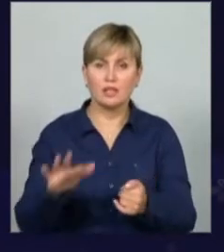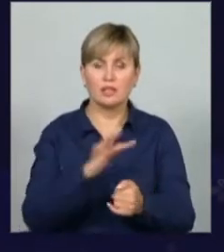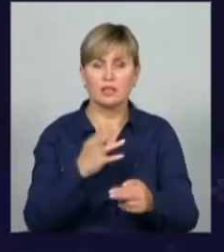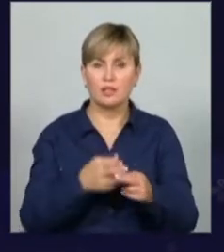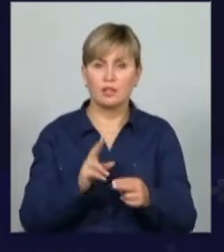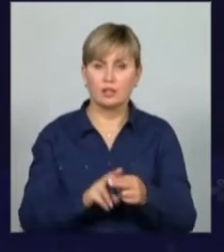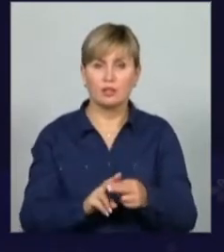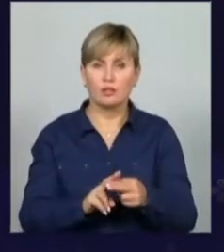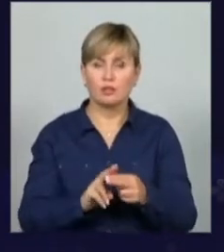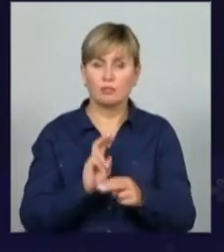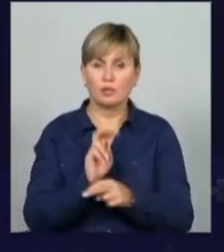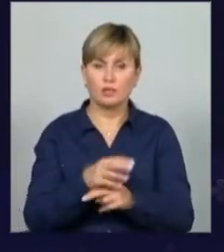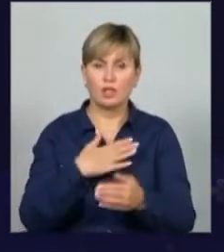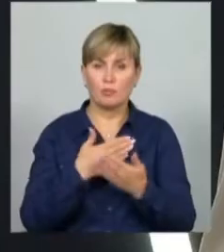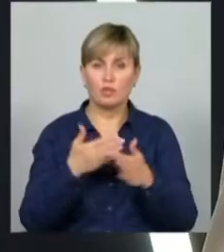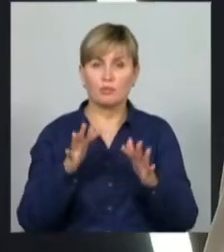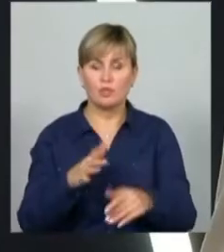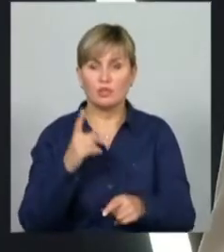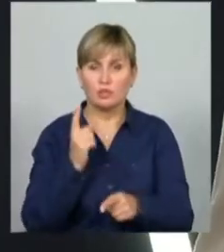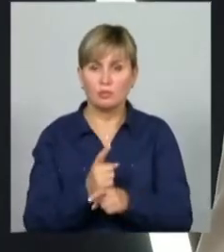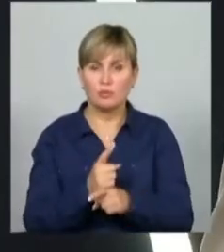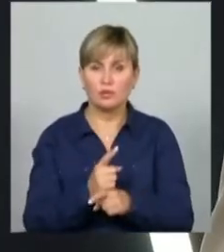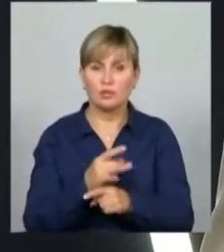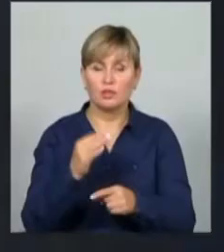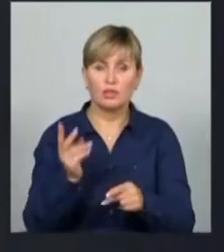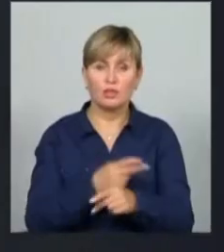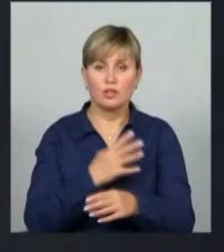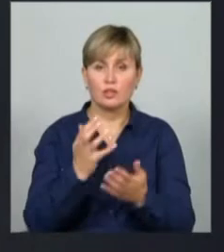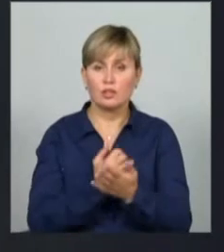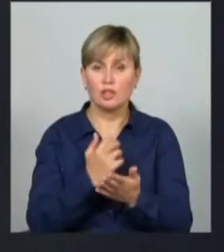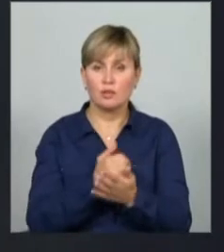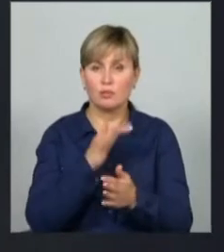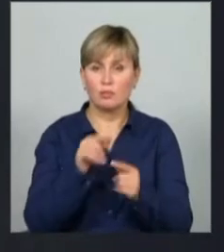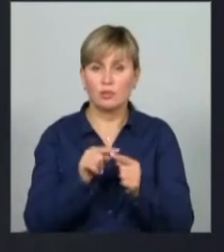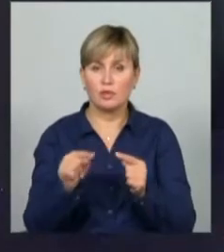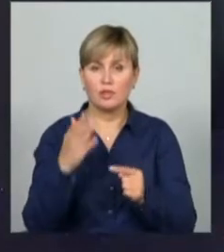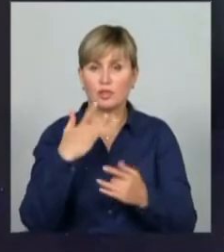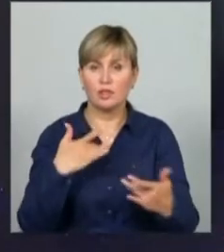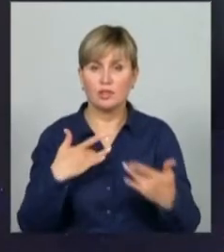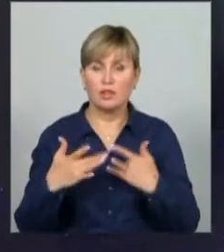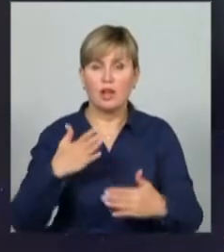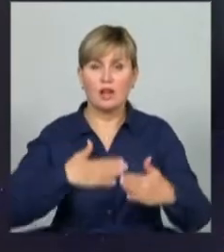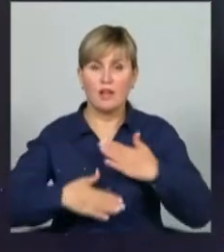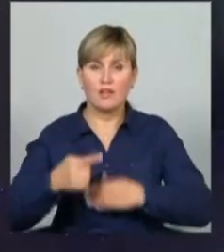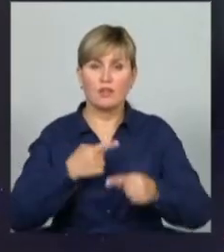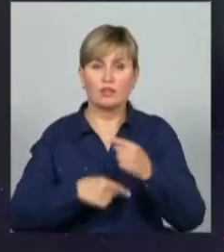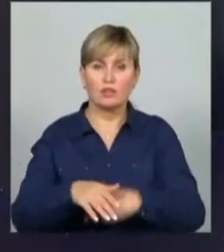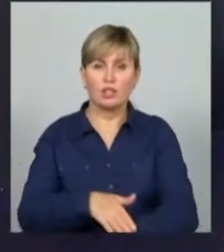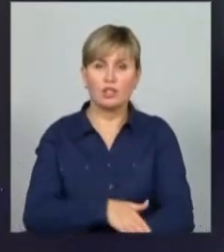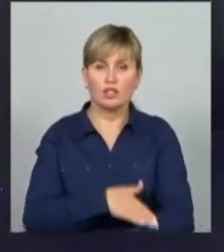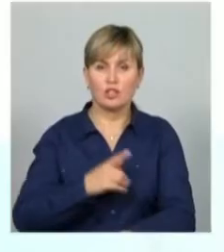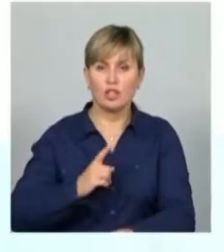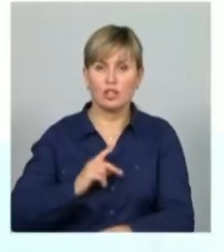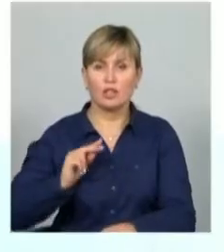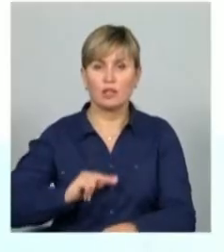которым посещение общественных мест запрещено. Лишившиеся заработка на период простоя сотрудники кинотеатров рады вернуться к долгожданной